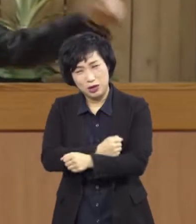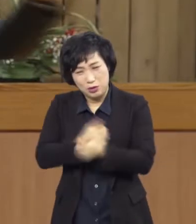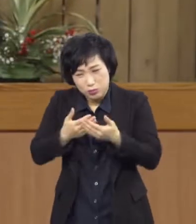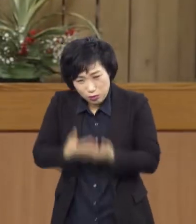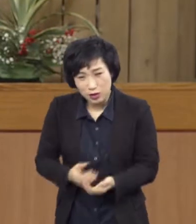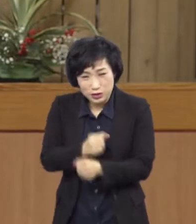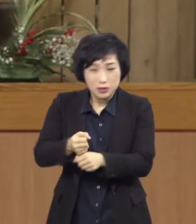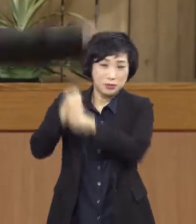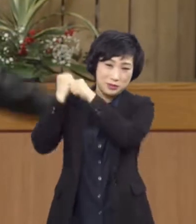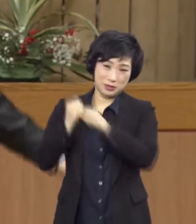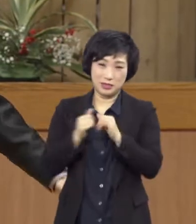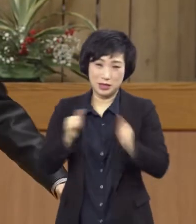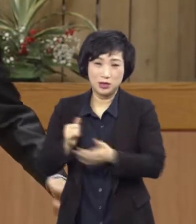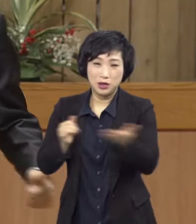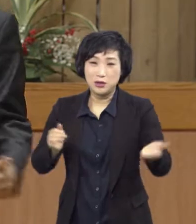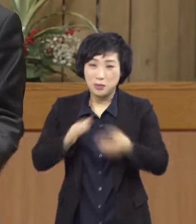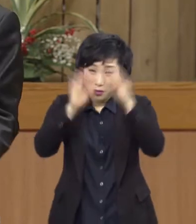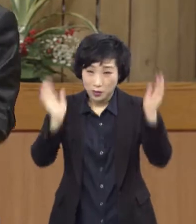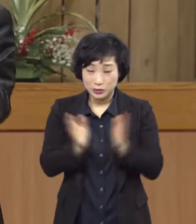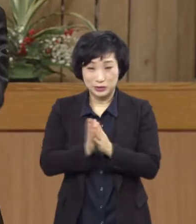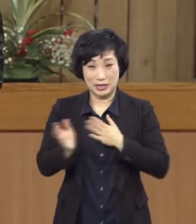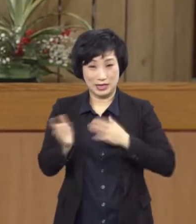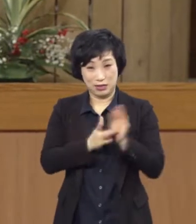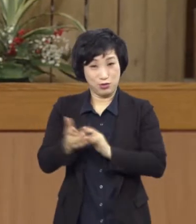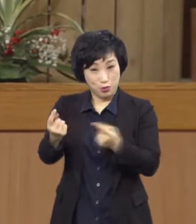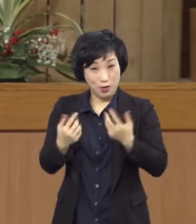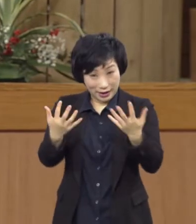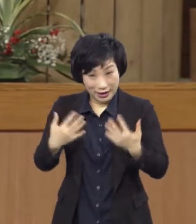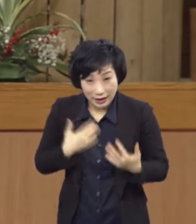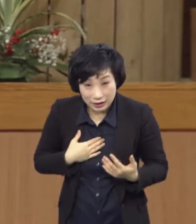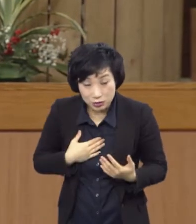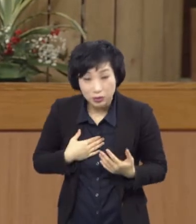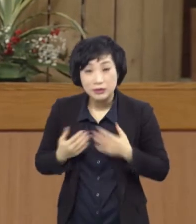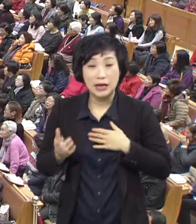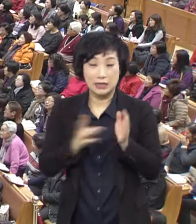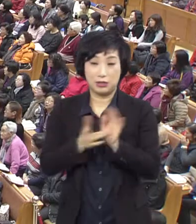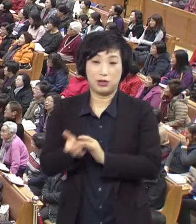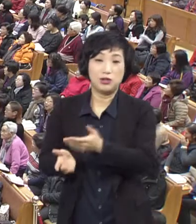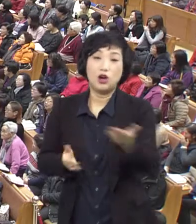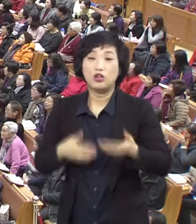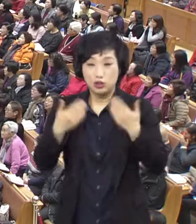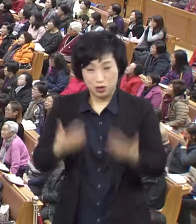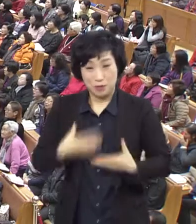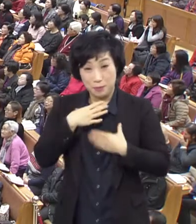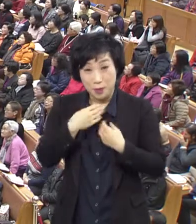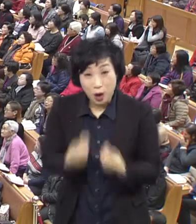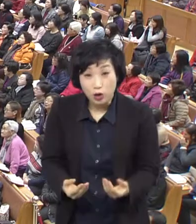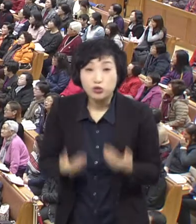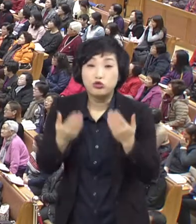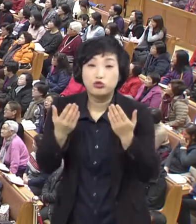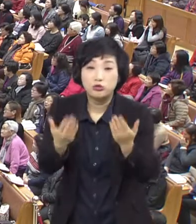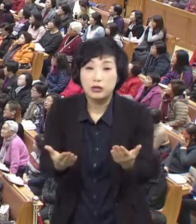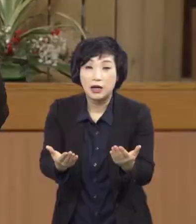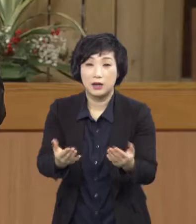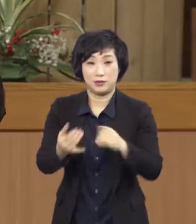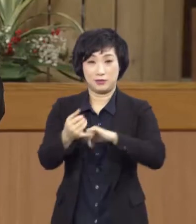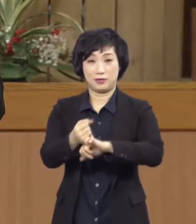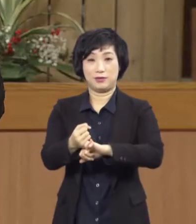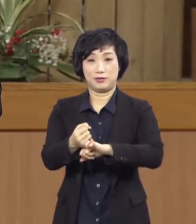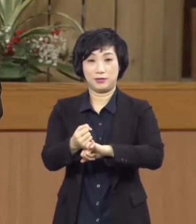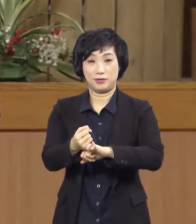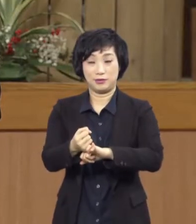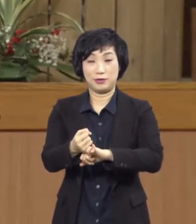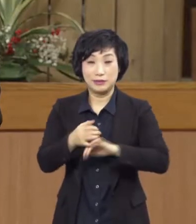다 내게로 오라. 내가 너를 편히 쉬게 하리라. 하리라.